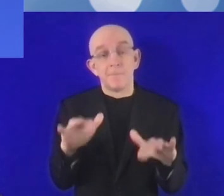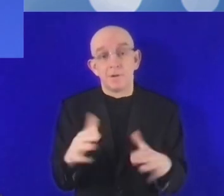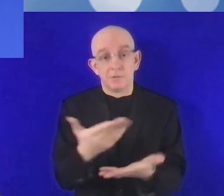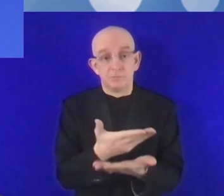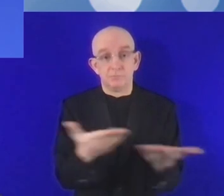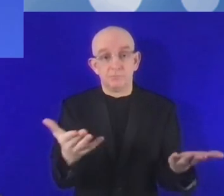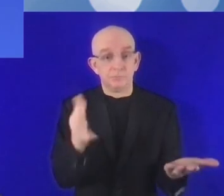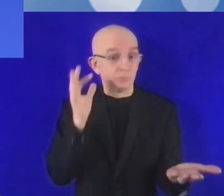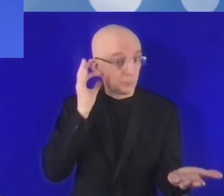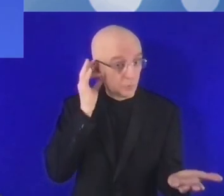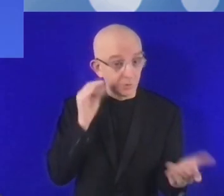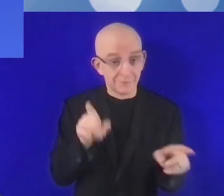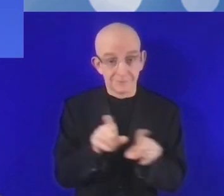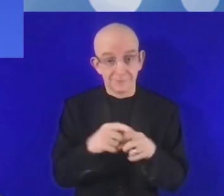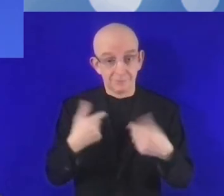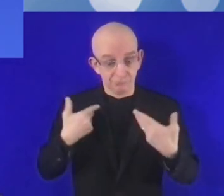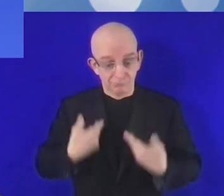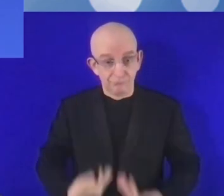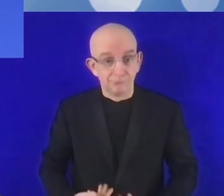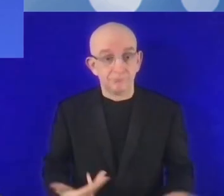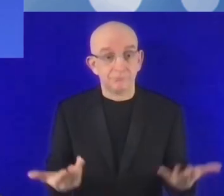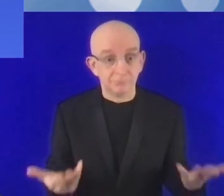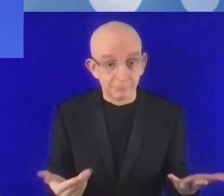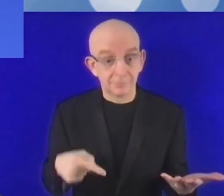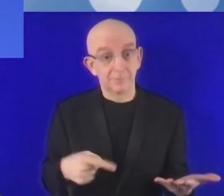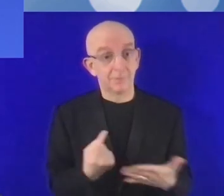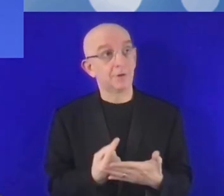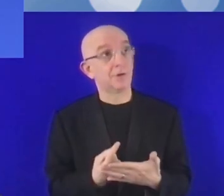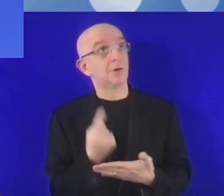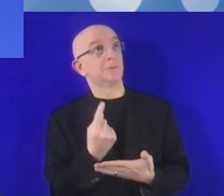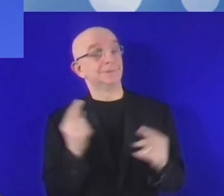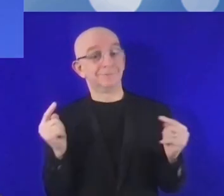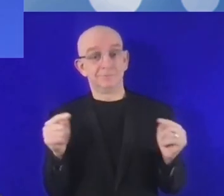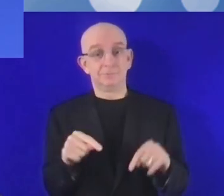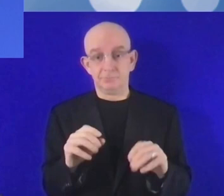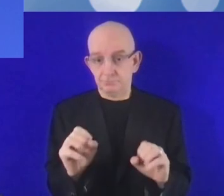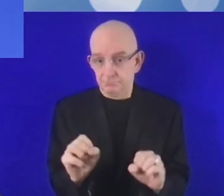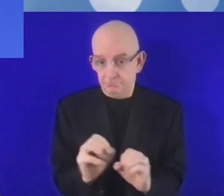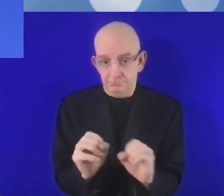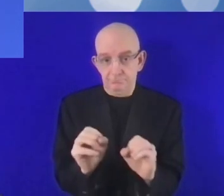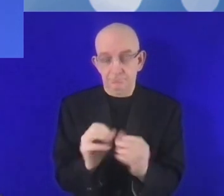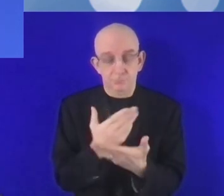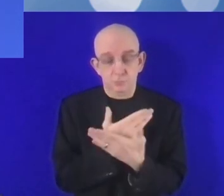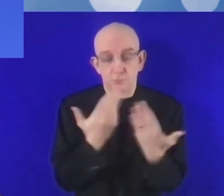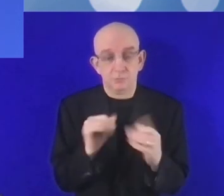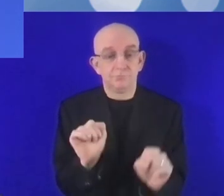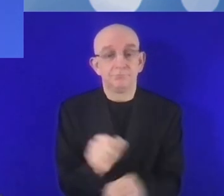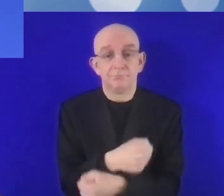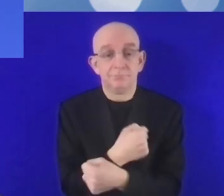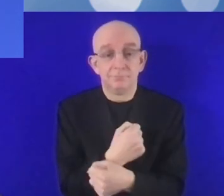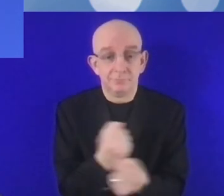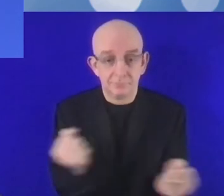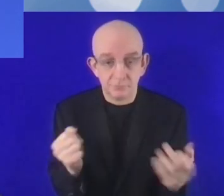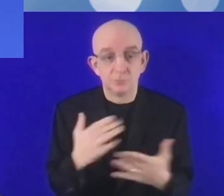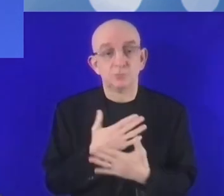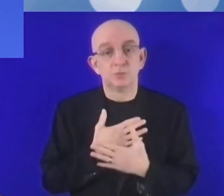我非常高兴。但是我在这里发言，我也是记得非常多年